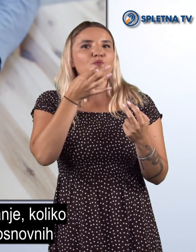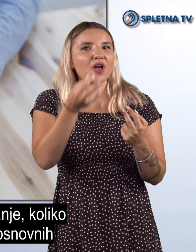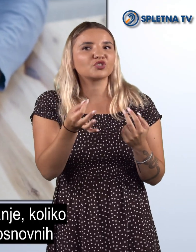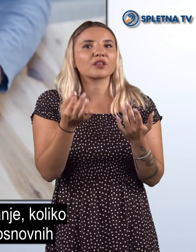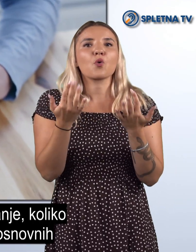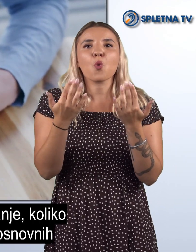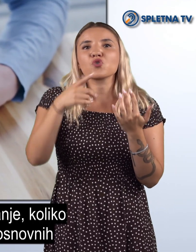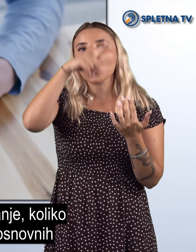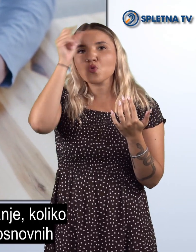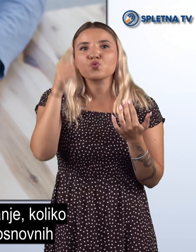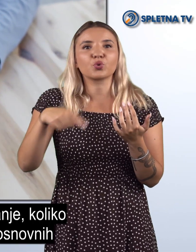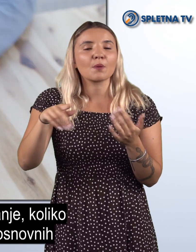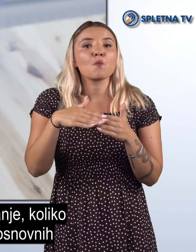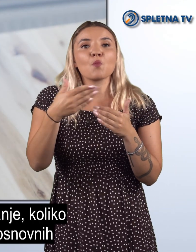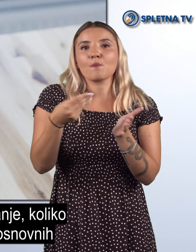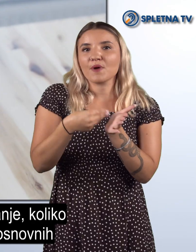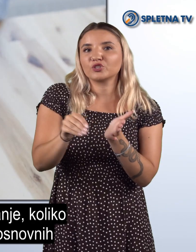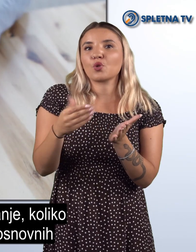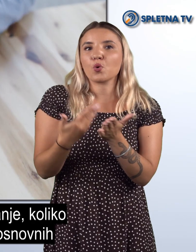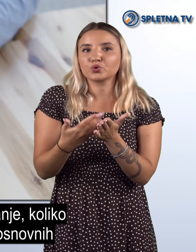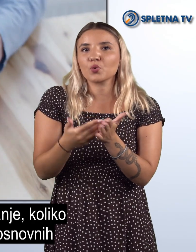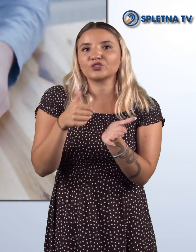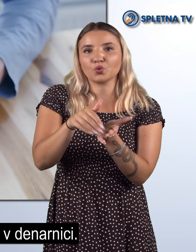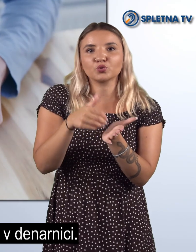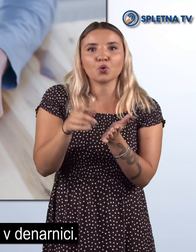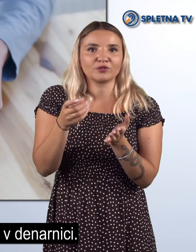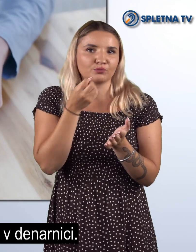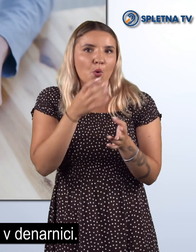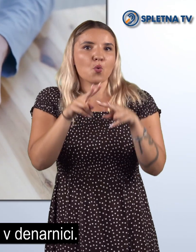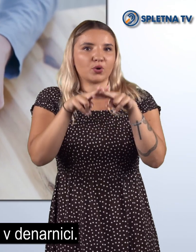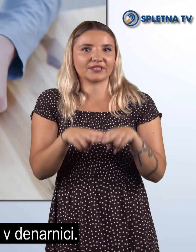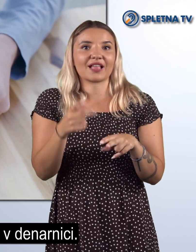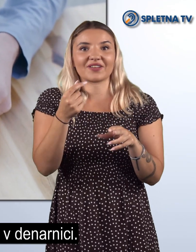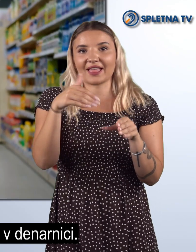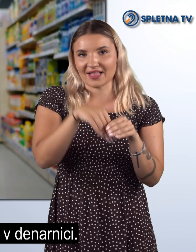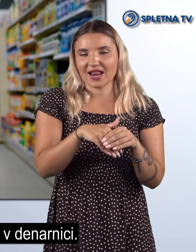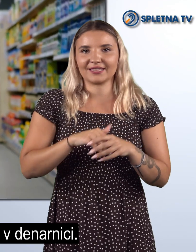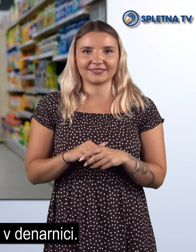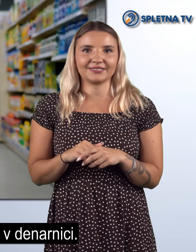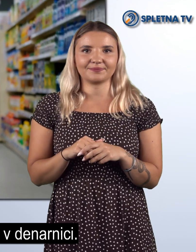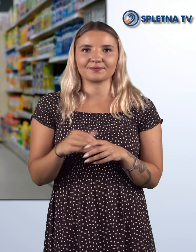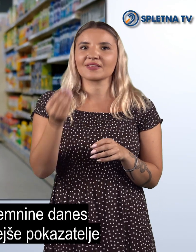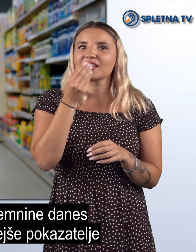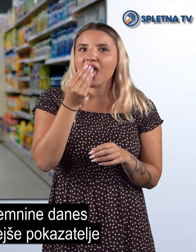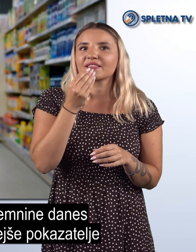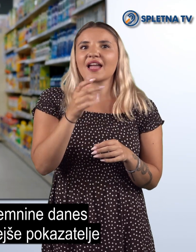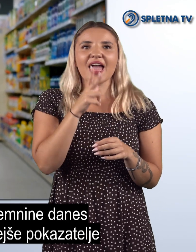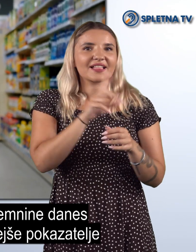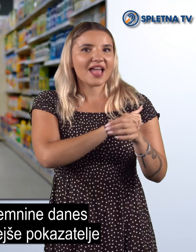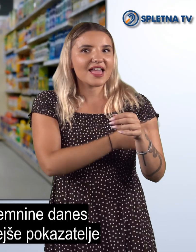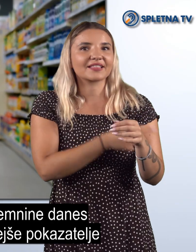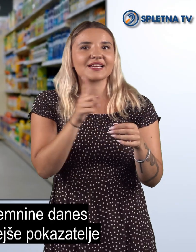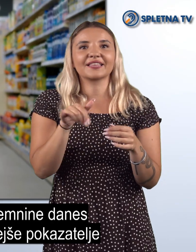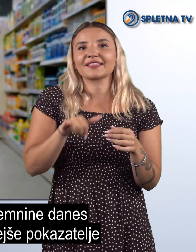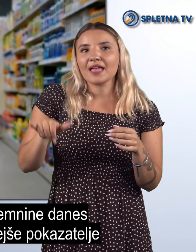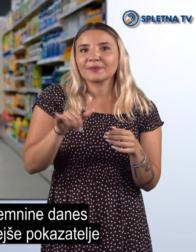koliko ljudem po plačilu osnovnih stroškov sploh ostane v denarnici. Hrana, energenti in najemnine